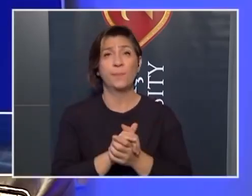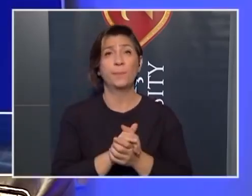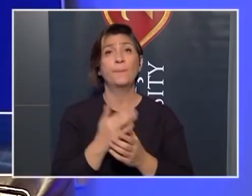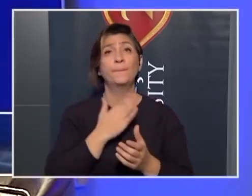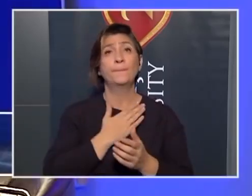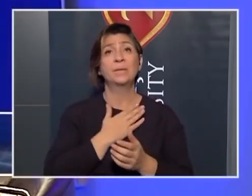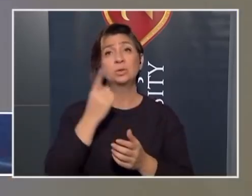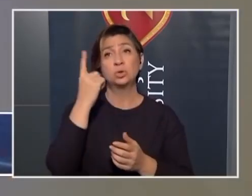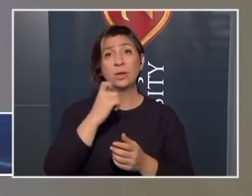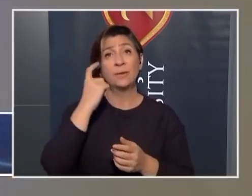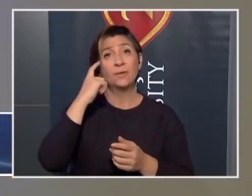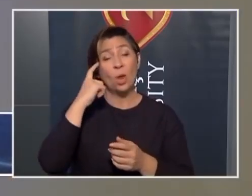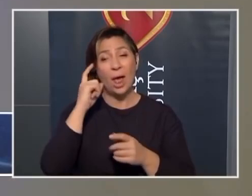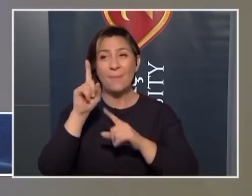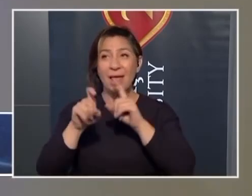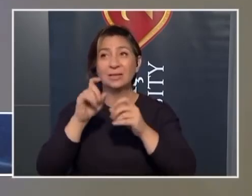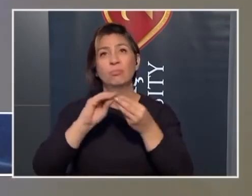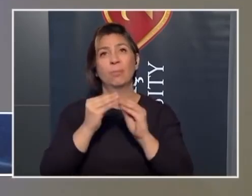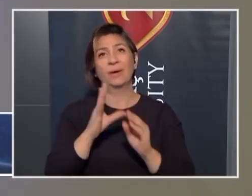Bana sorarsanız önermelerde problem var.